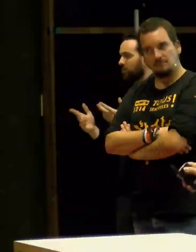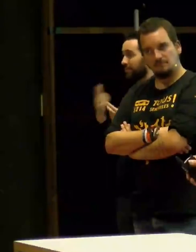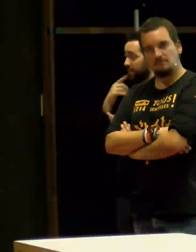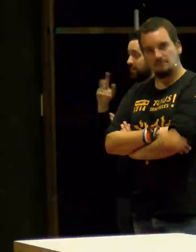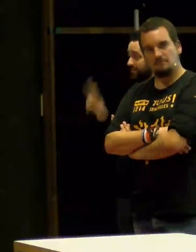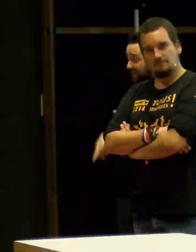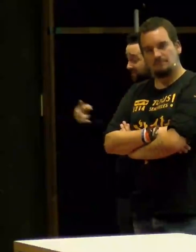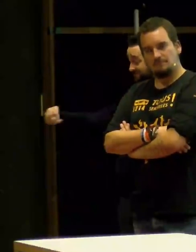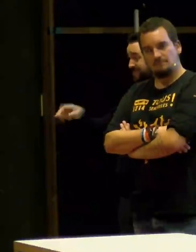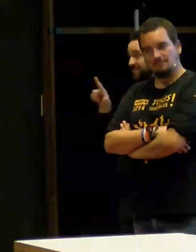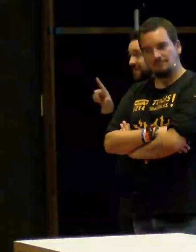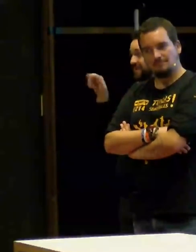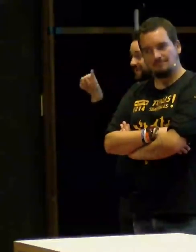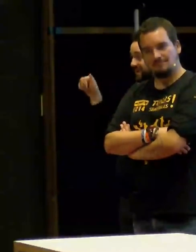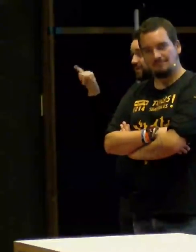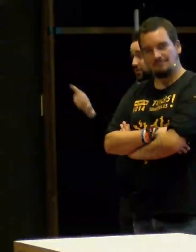jours.